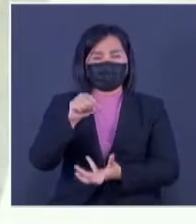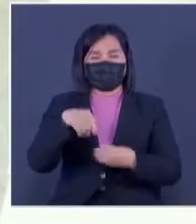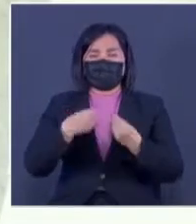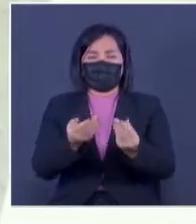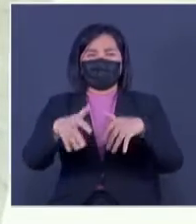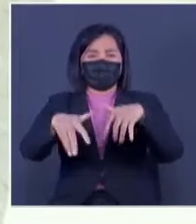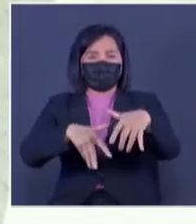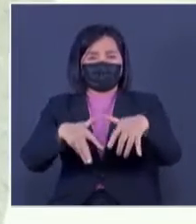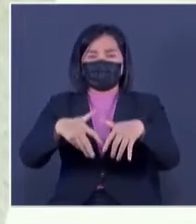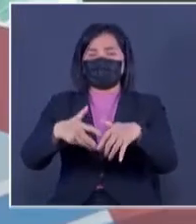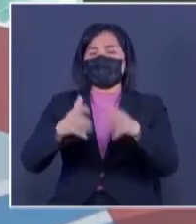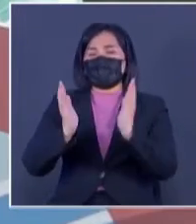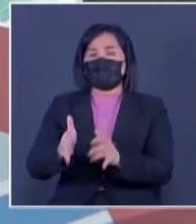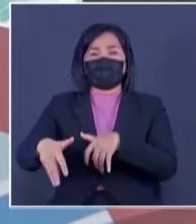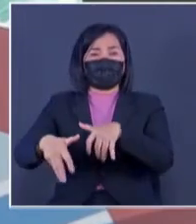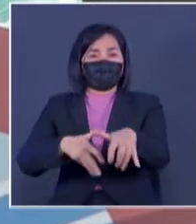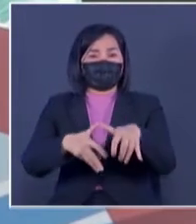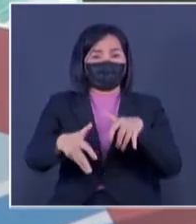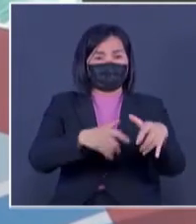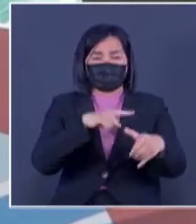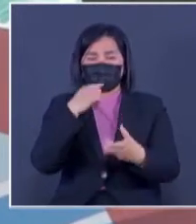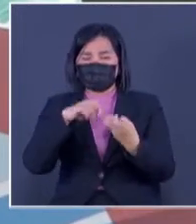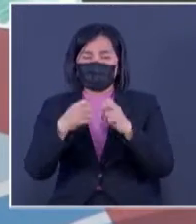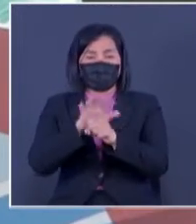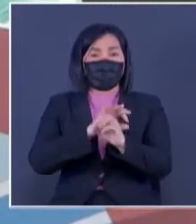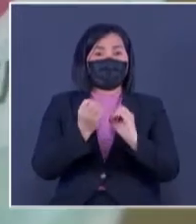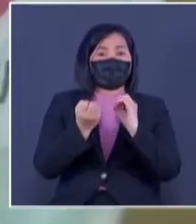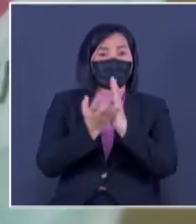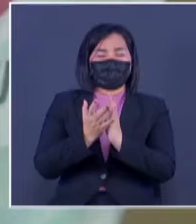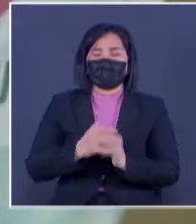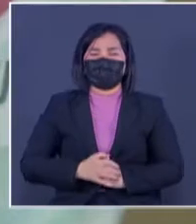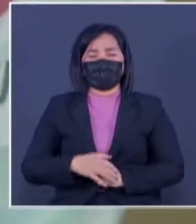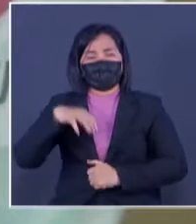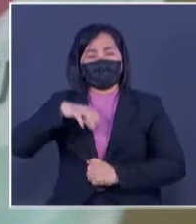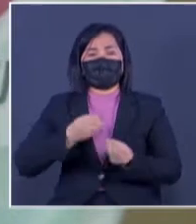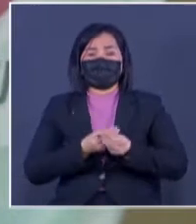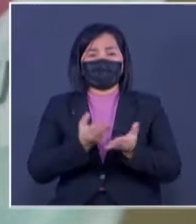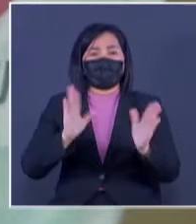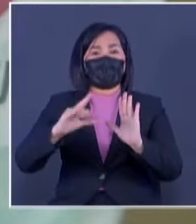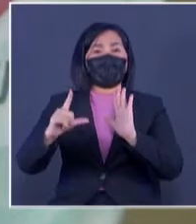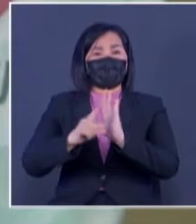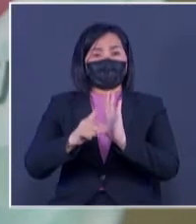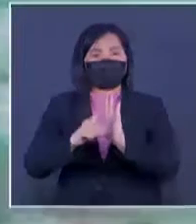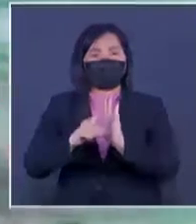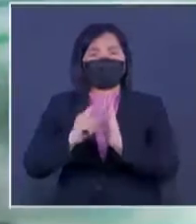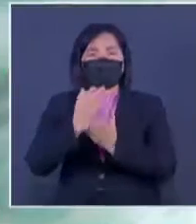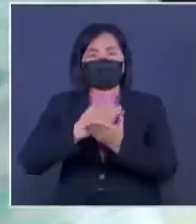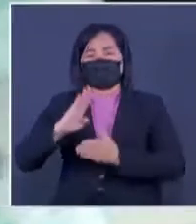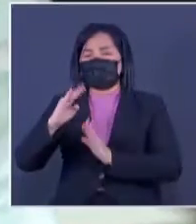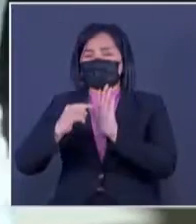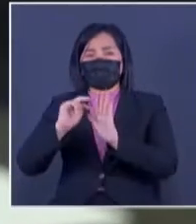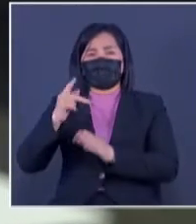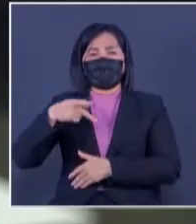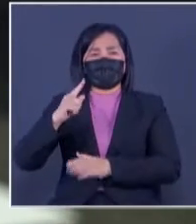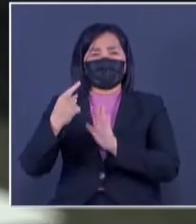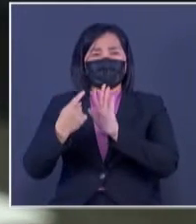มชนและประชาชนที่ได้รับผลกระทบจากโควิด -19 ผ่านจุดแจกข้าวกล่องโลตัสบางกะปิซึ่งเป็น1ใน40